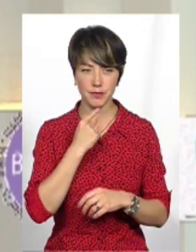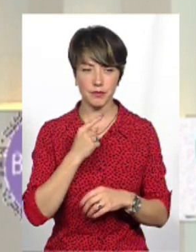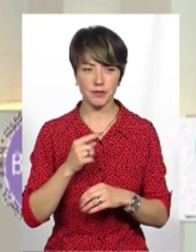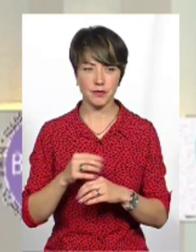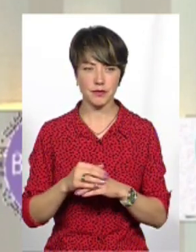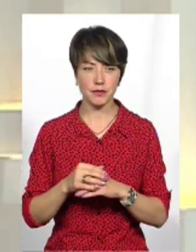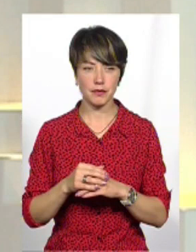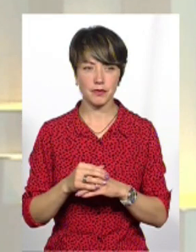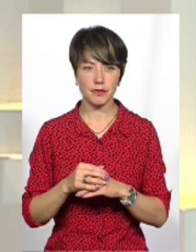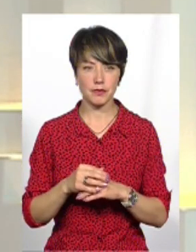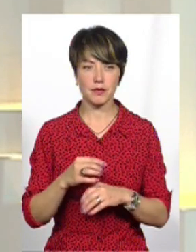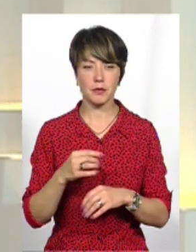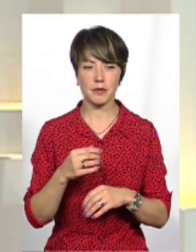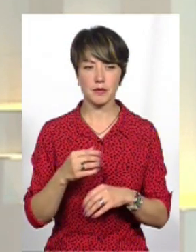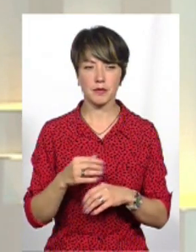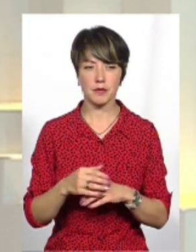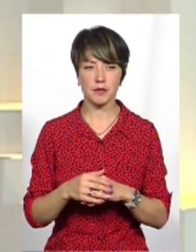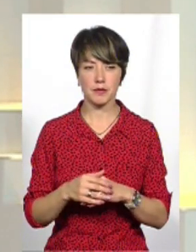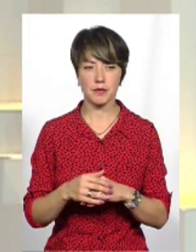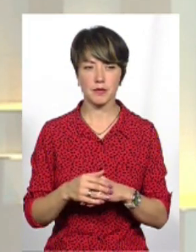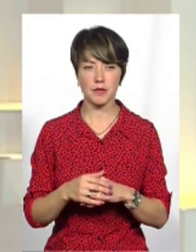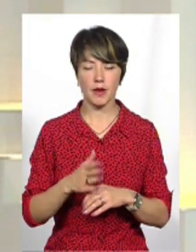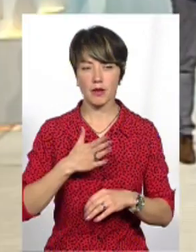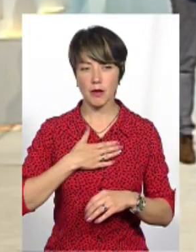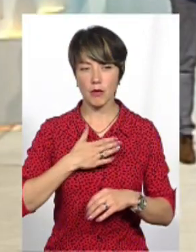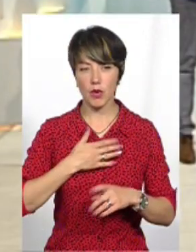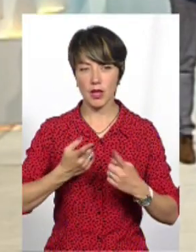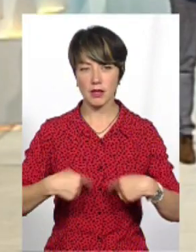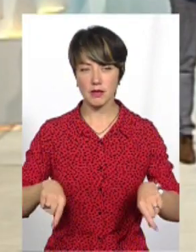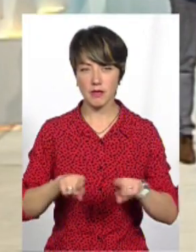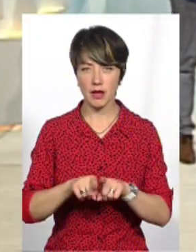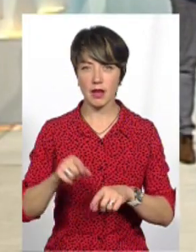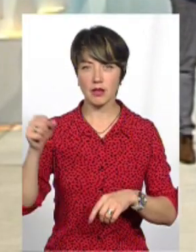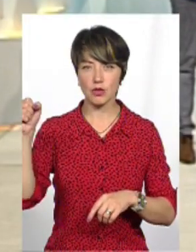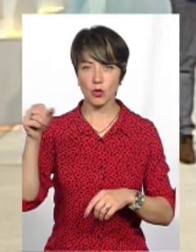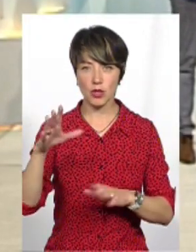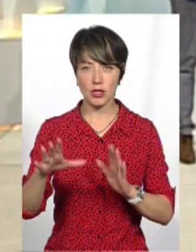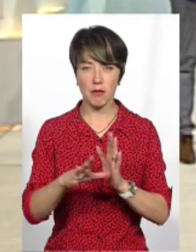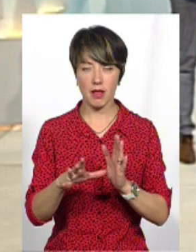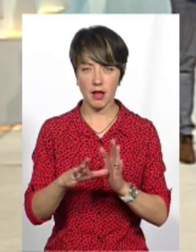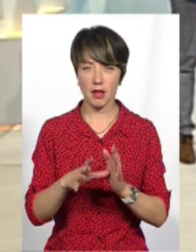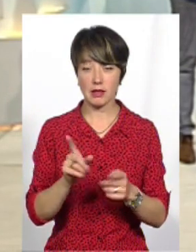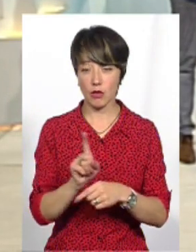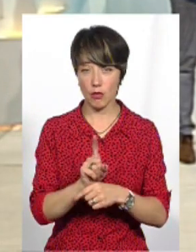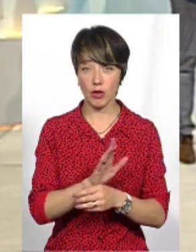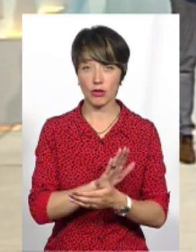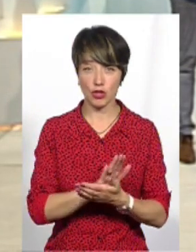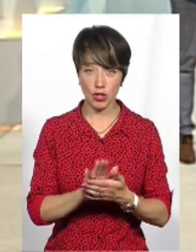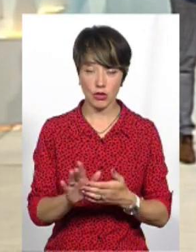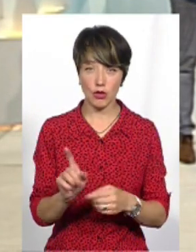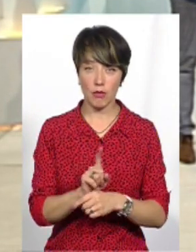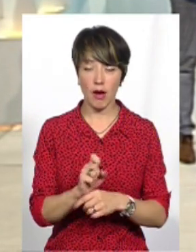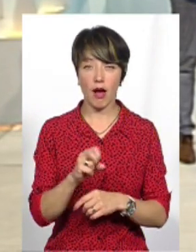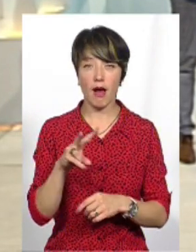так, що я ж це близько, я розвиваю, я якраз, це моя сфера, сонячні батареї, це все. Я вважаю, це нормально. Це екологічно чисто і